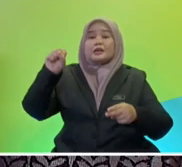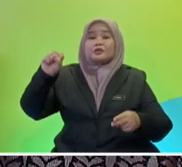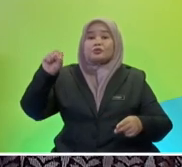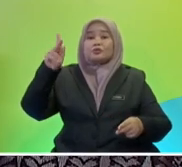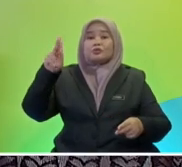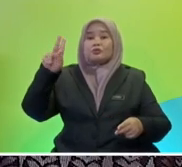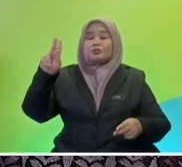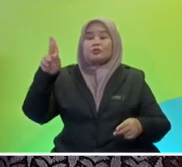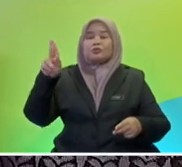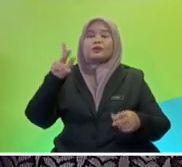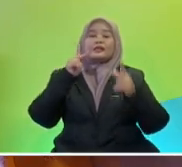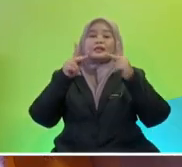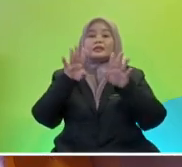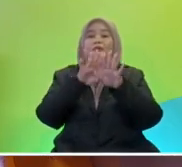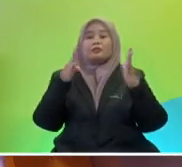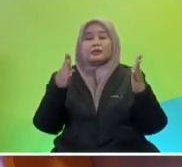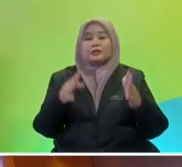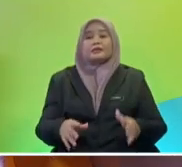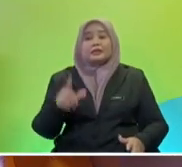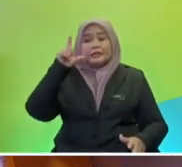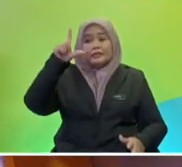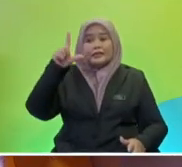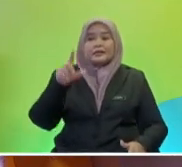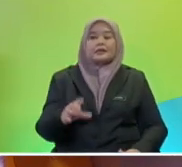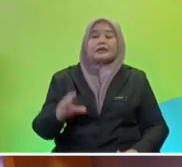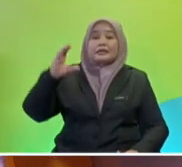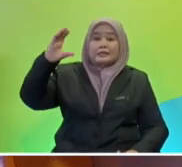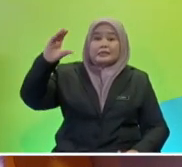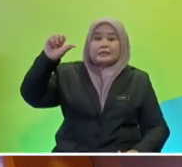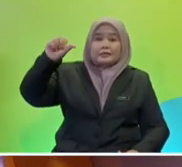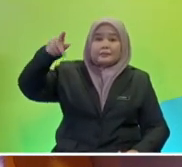terbuka Oke seterusnya kita lihat yang ini